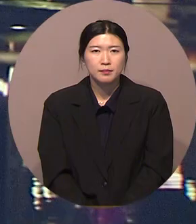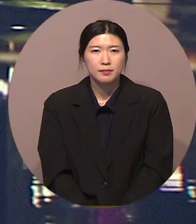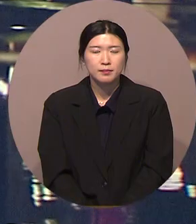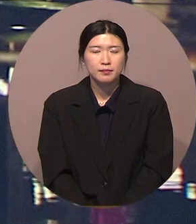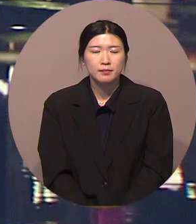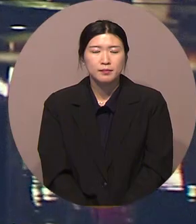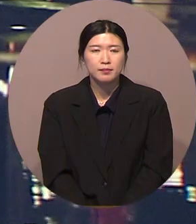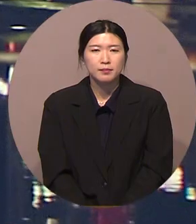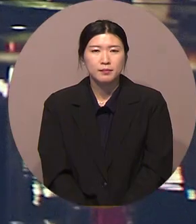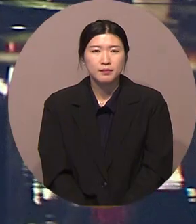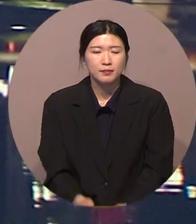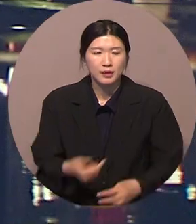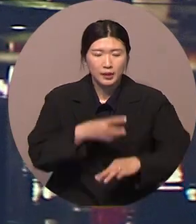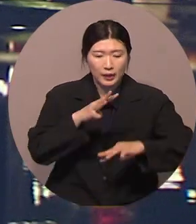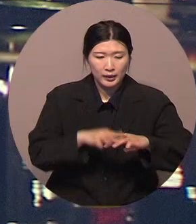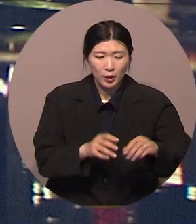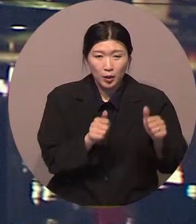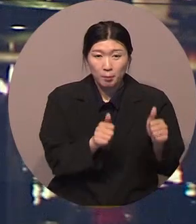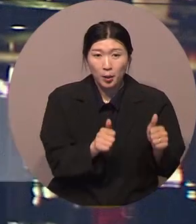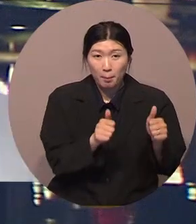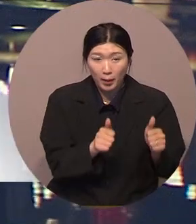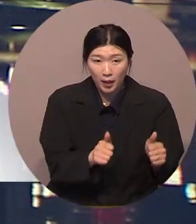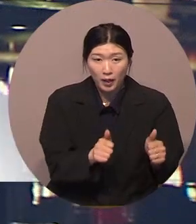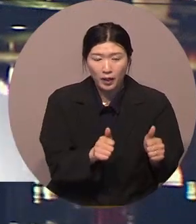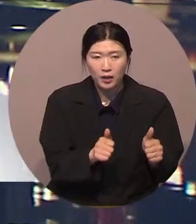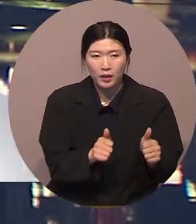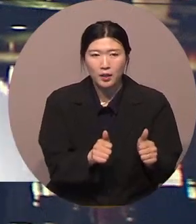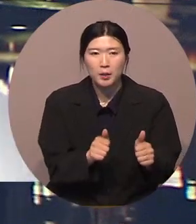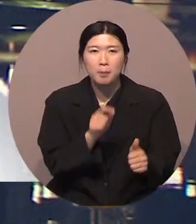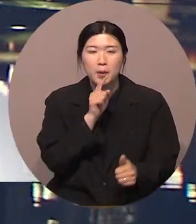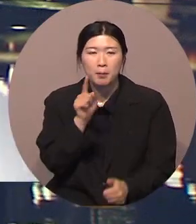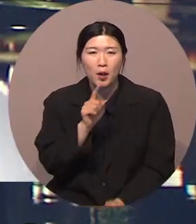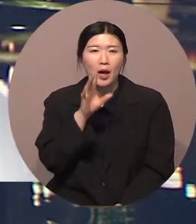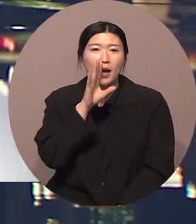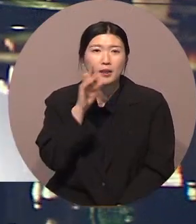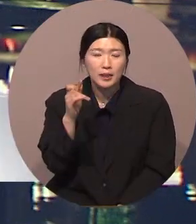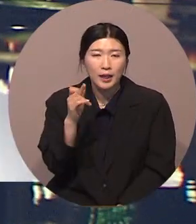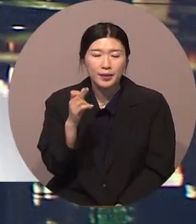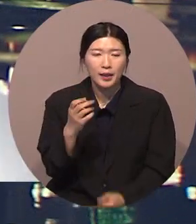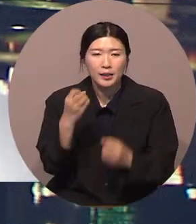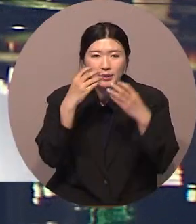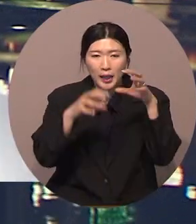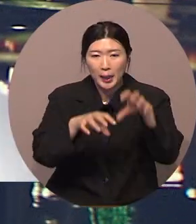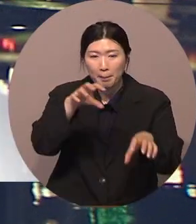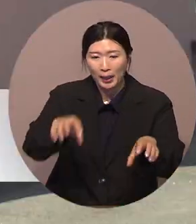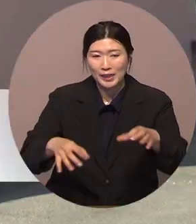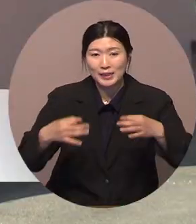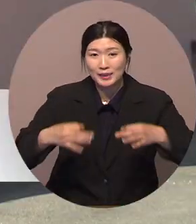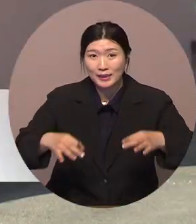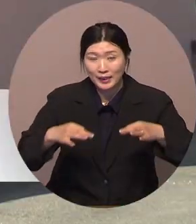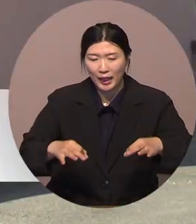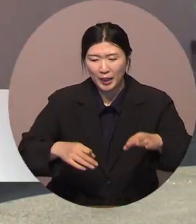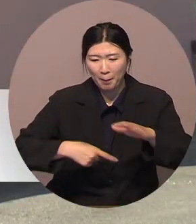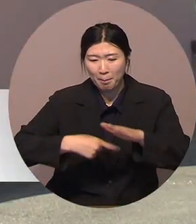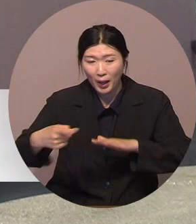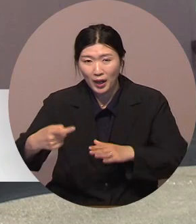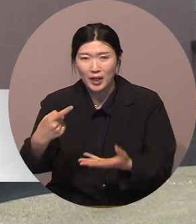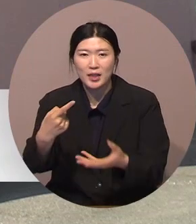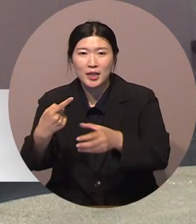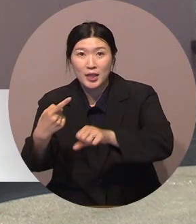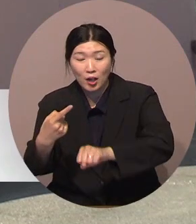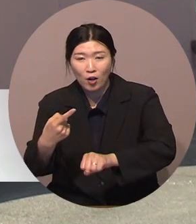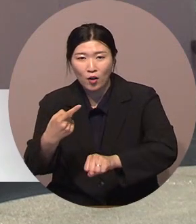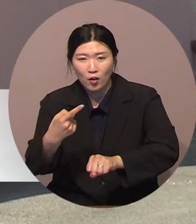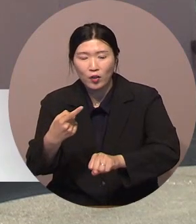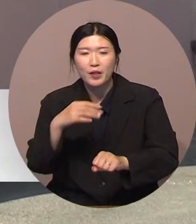없었습니다 대전 지어 형사 12부 김병만 부장판사는 아산의 한 세말 금고에서 1억 여원의 현금을 빼앗은